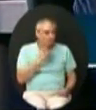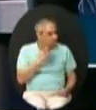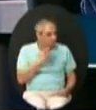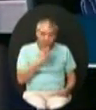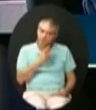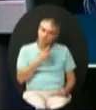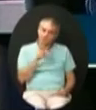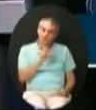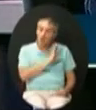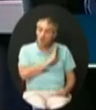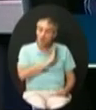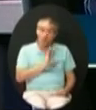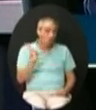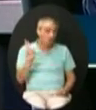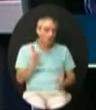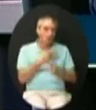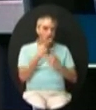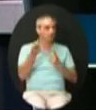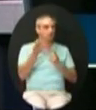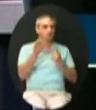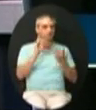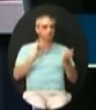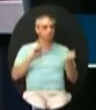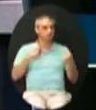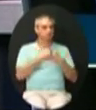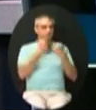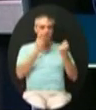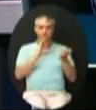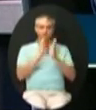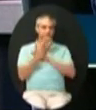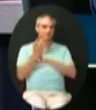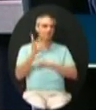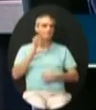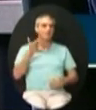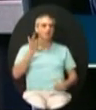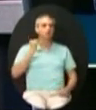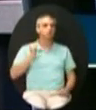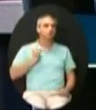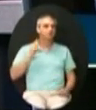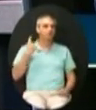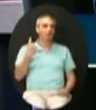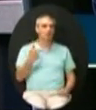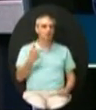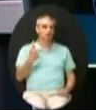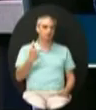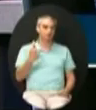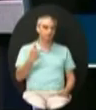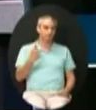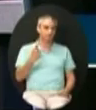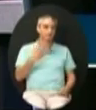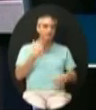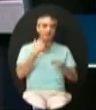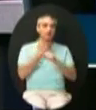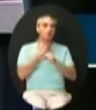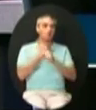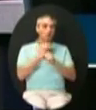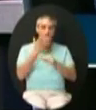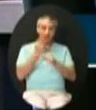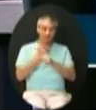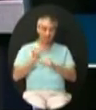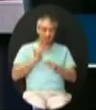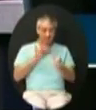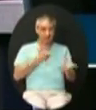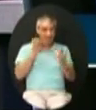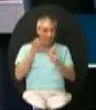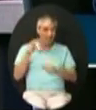לא יכול לעמוד בסתירה למה שצהל. והפעולה שעשה אלאור